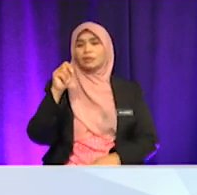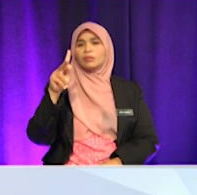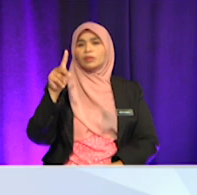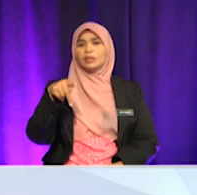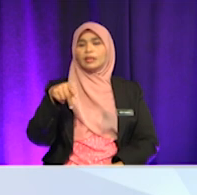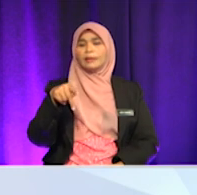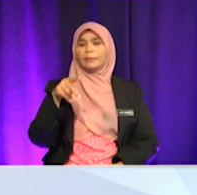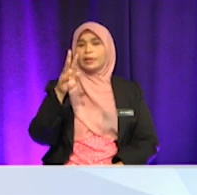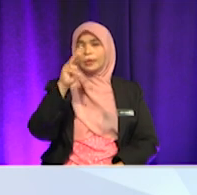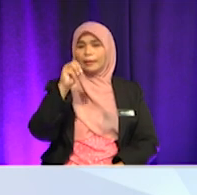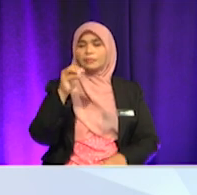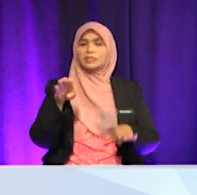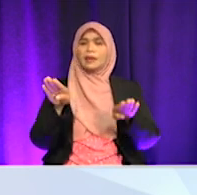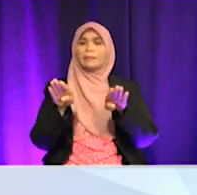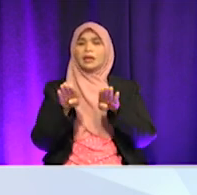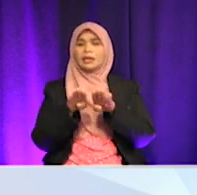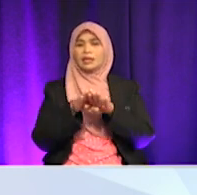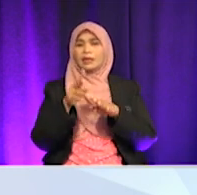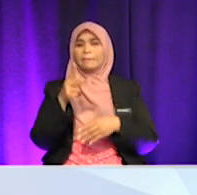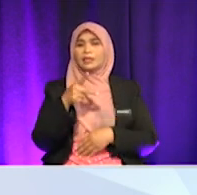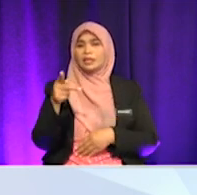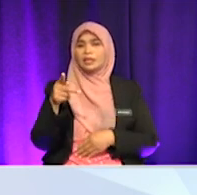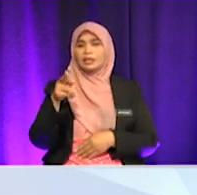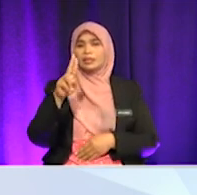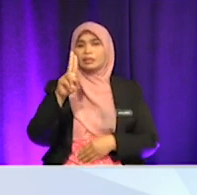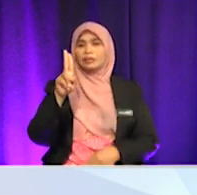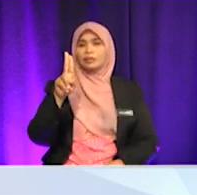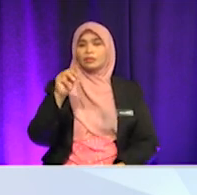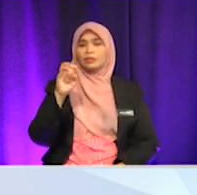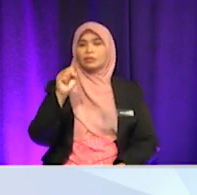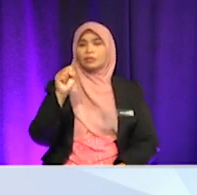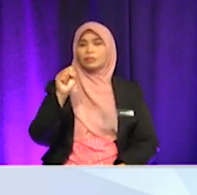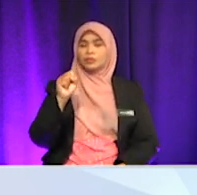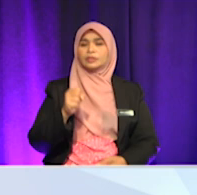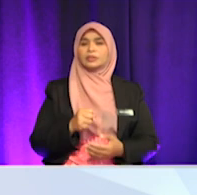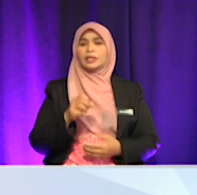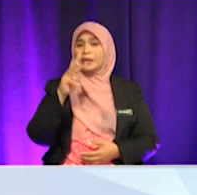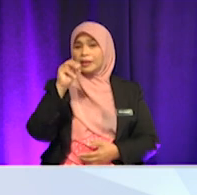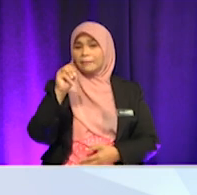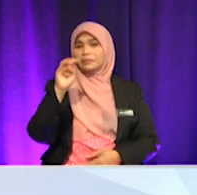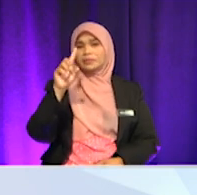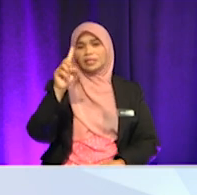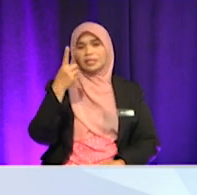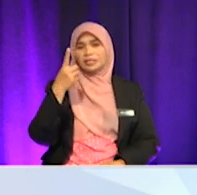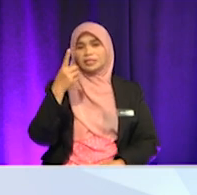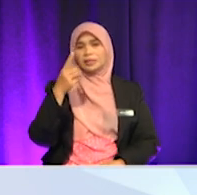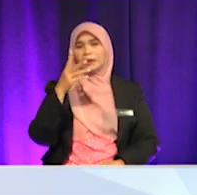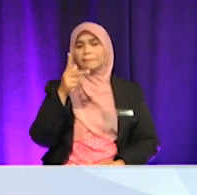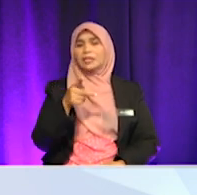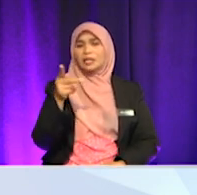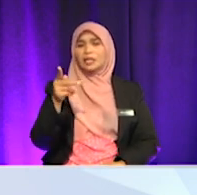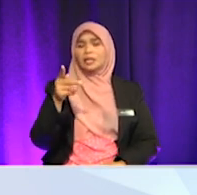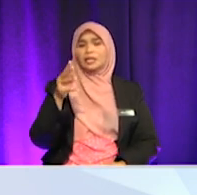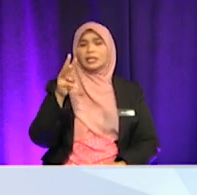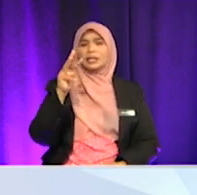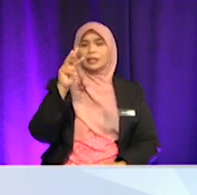sebagai perkara rumus. Okey, jadi tekankan, cikgu nak hanya M sahaja sebagai perkara rumus. Cikgu tak nak